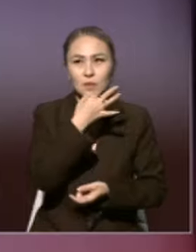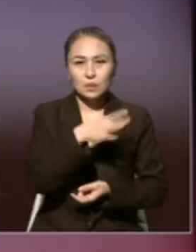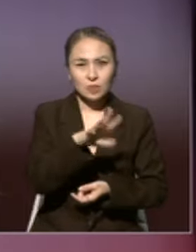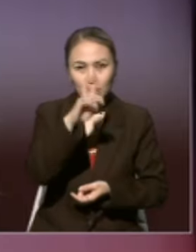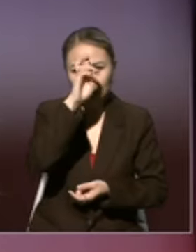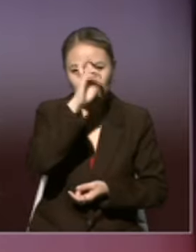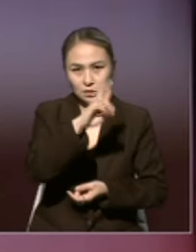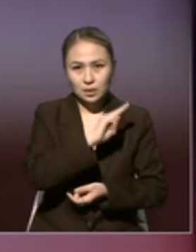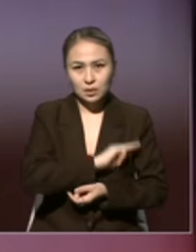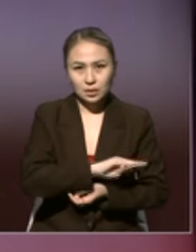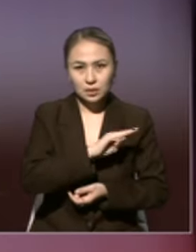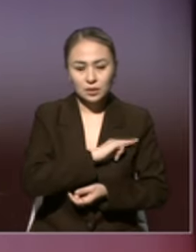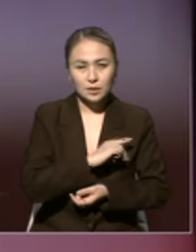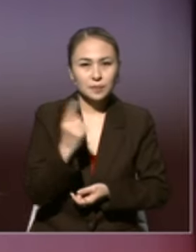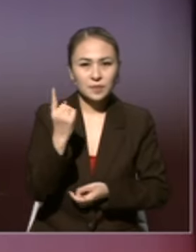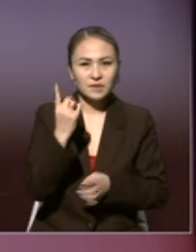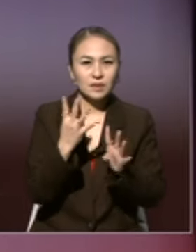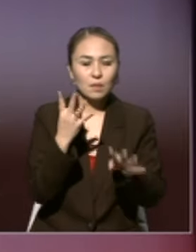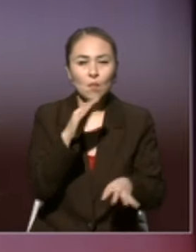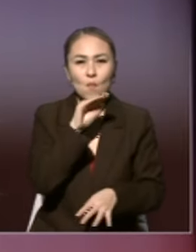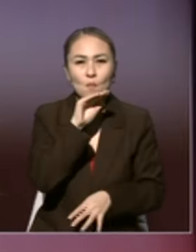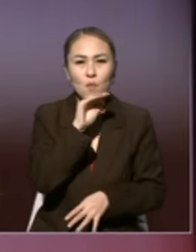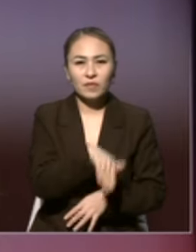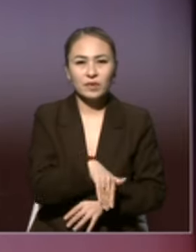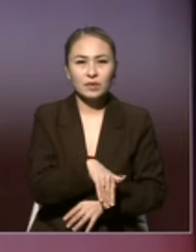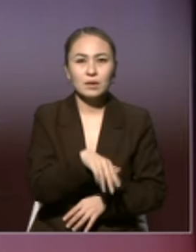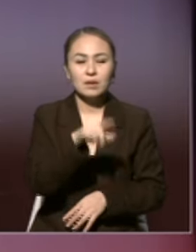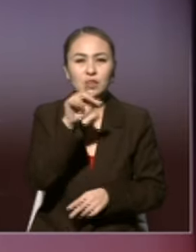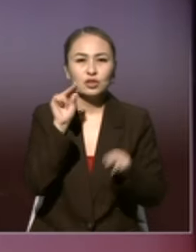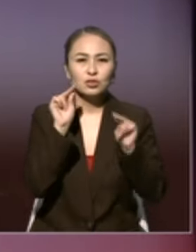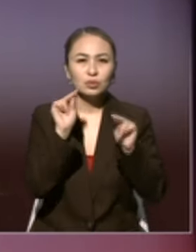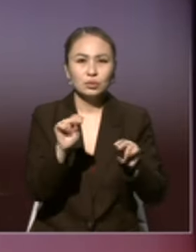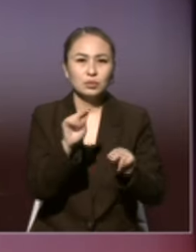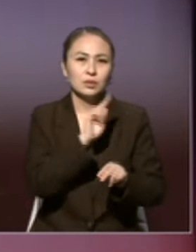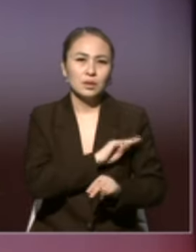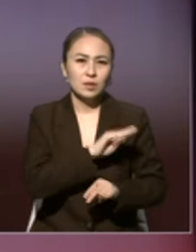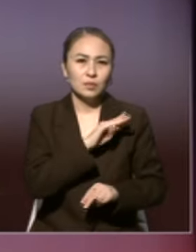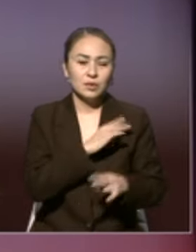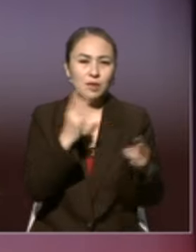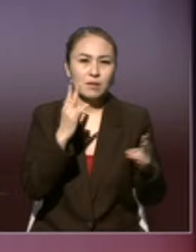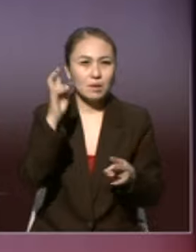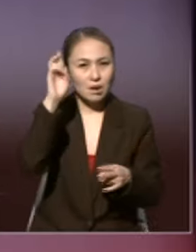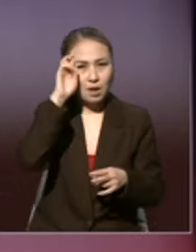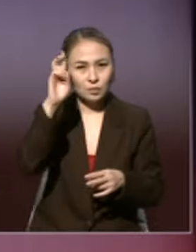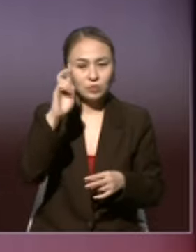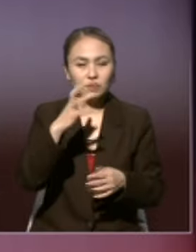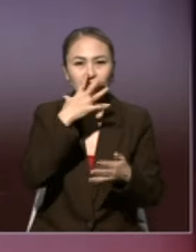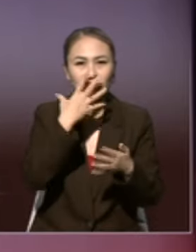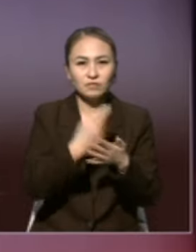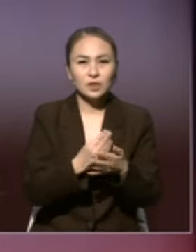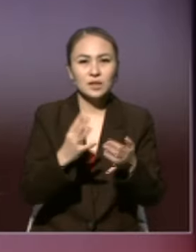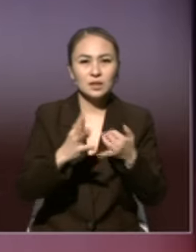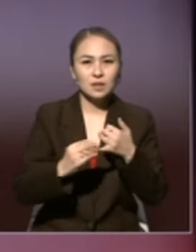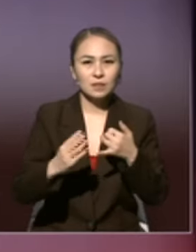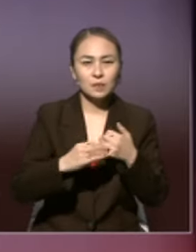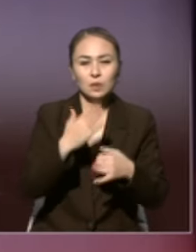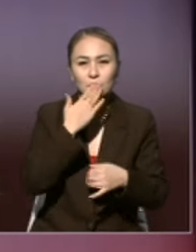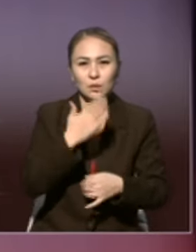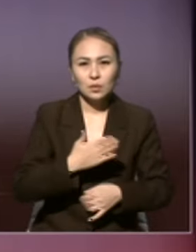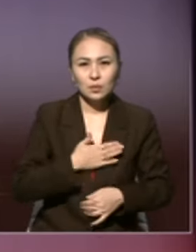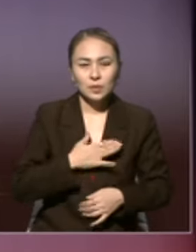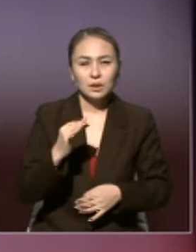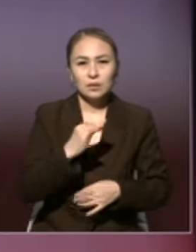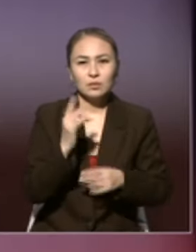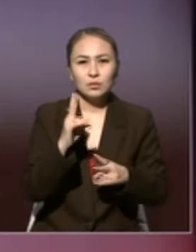мемлекеттік қызметке ең біріншіден профессионалдар, екіншіден адал азаматтар бару керек. Өзінің елін жерінде ойлайтын, қамқоршы